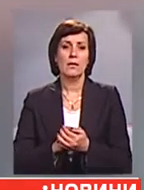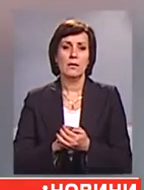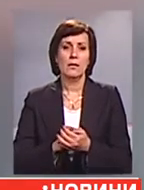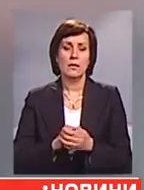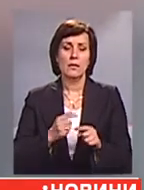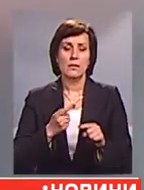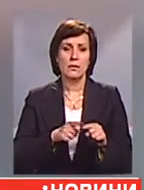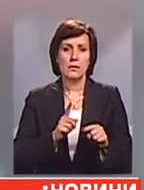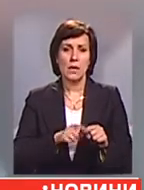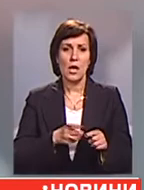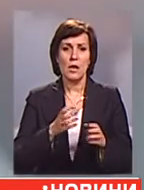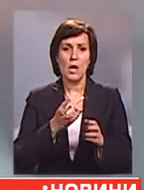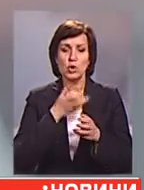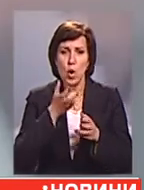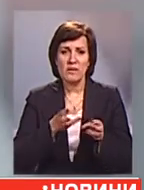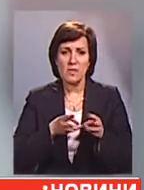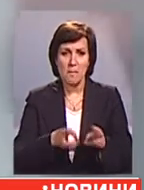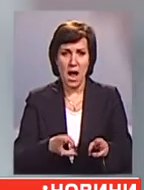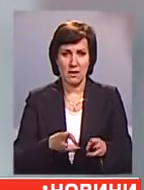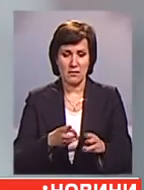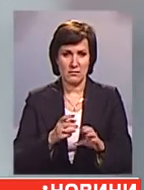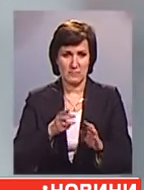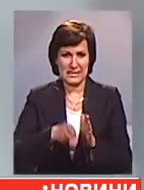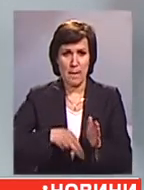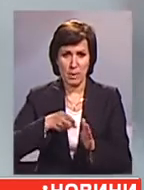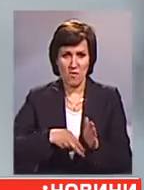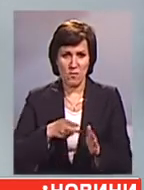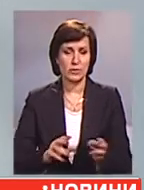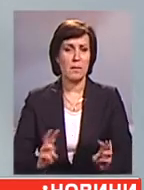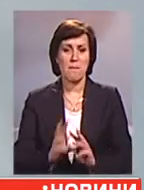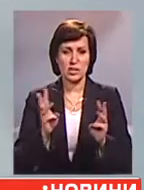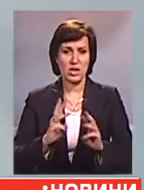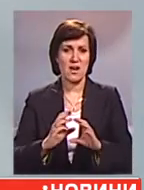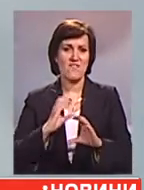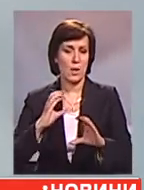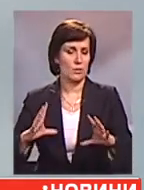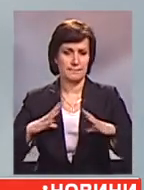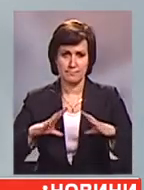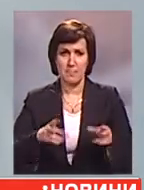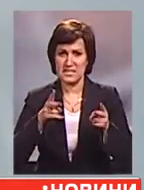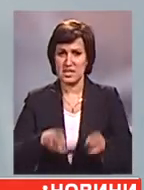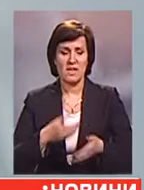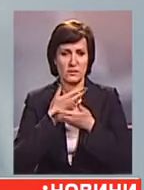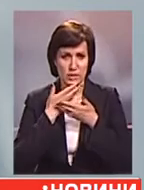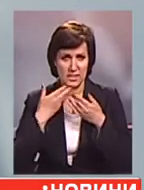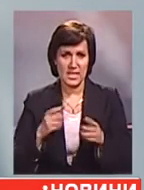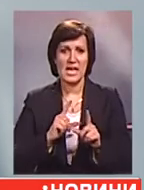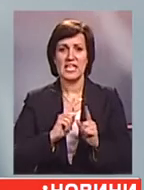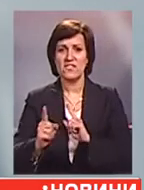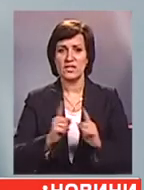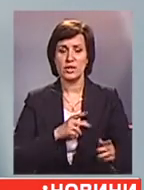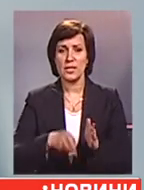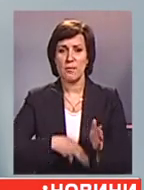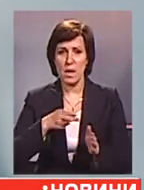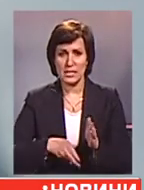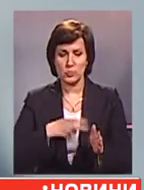ходовую тележку и топливный бак половины тепловоза. Пожара исхода вагонов не произошло, пострадавших нет. Движение поездов на указанном